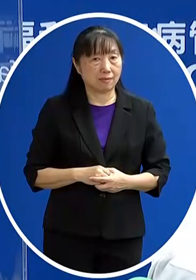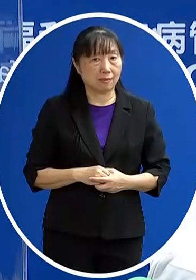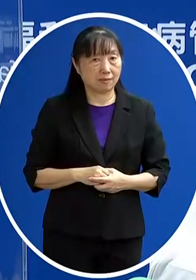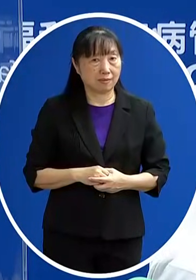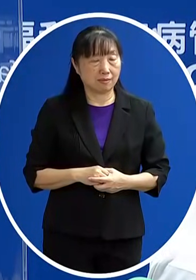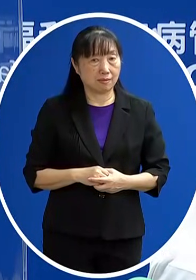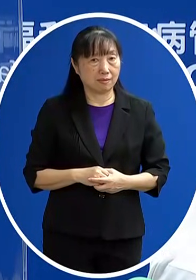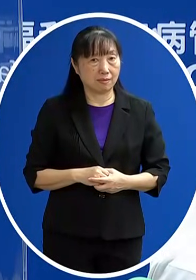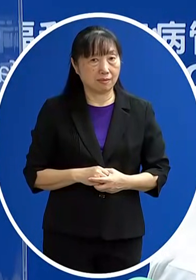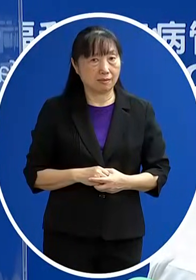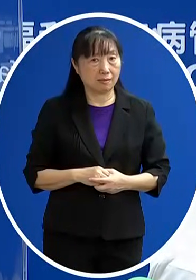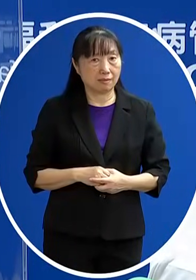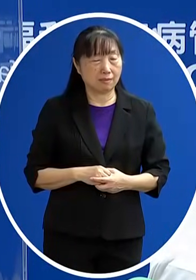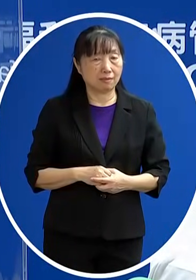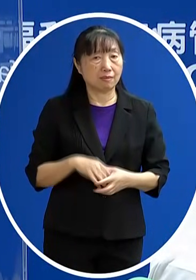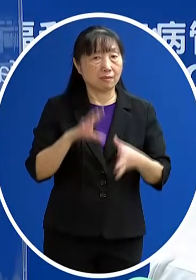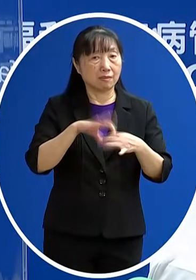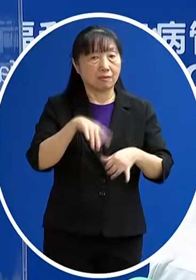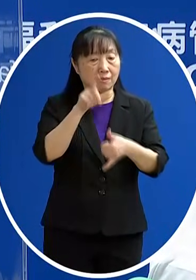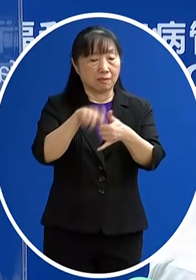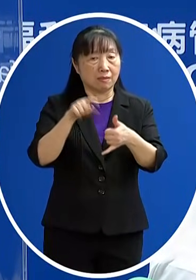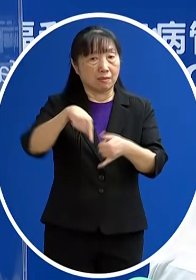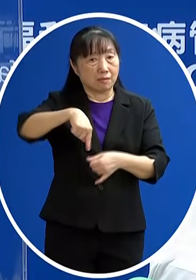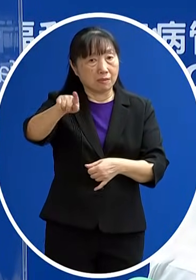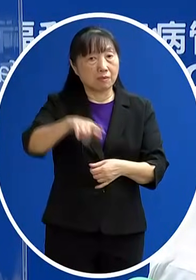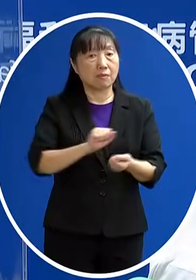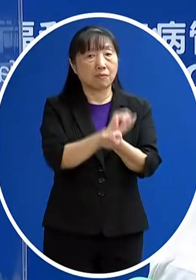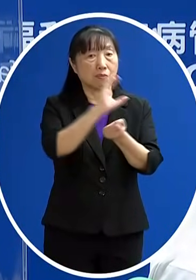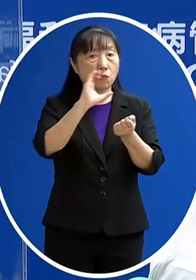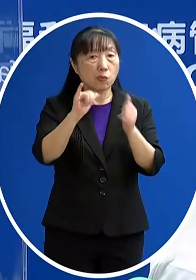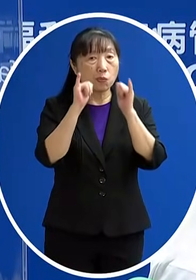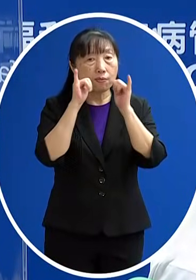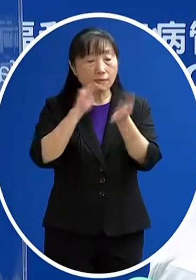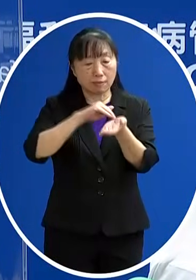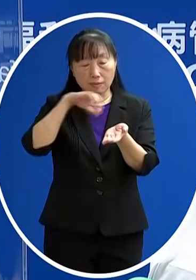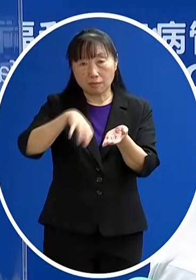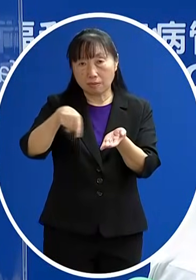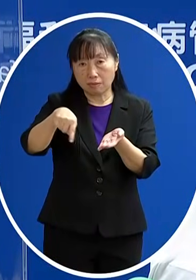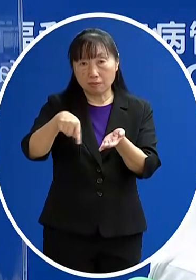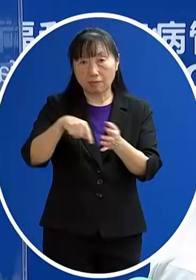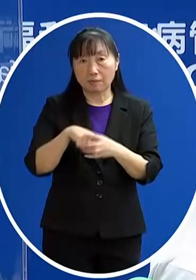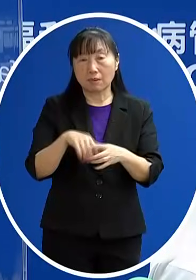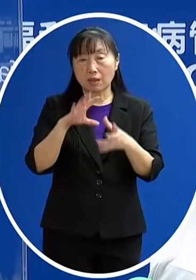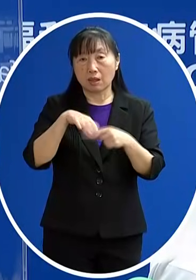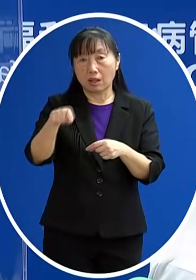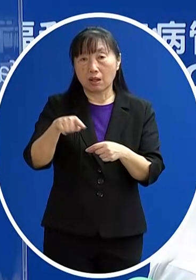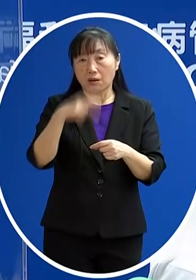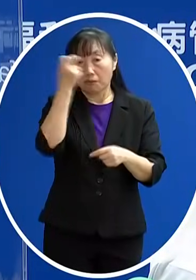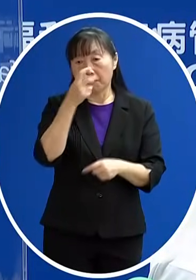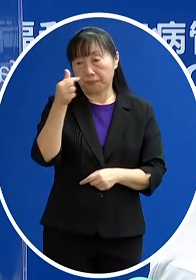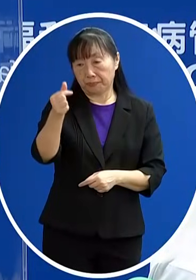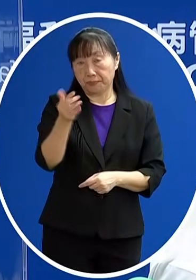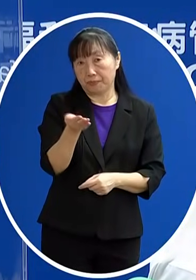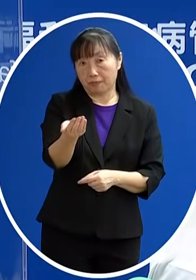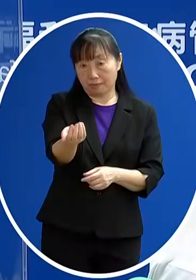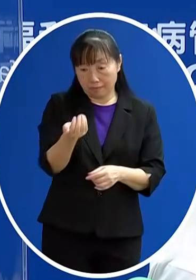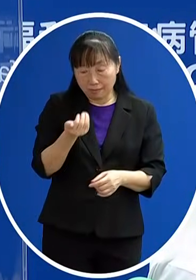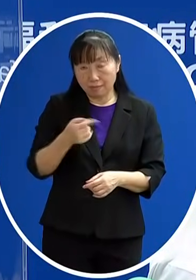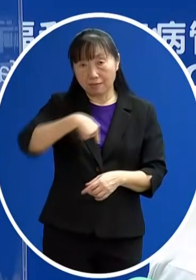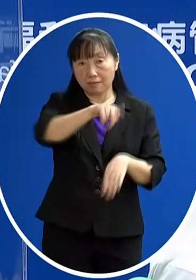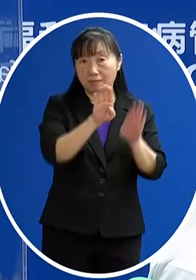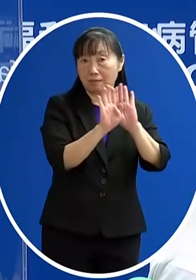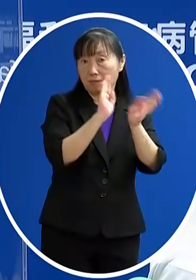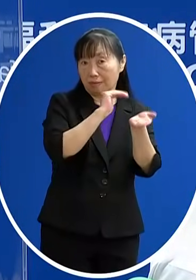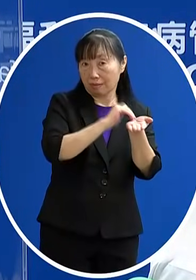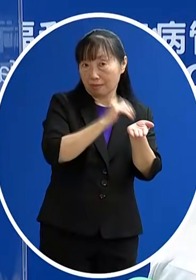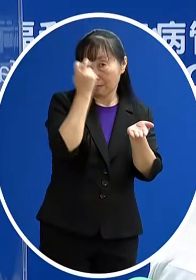那这个他整个因为要到访疗医院，他在要检验阳性之前有到这个门诊